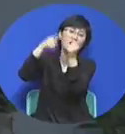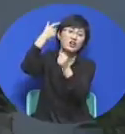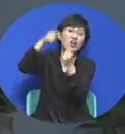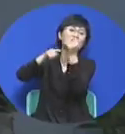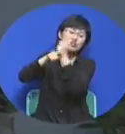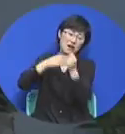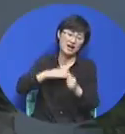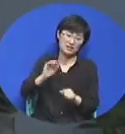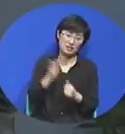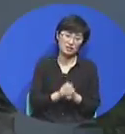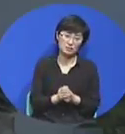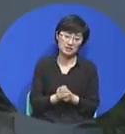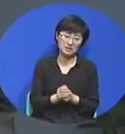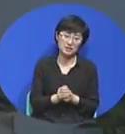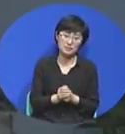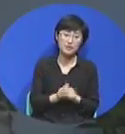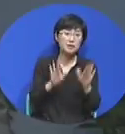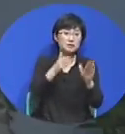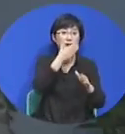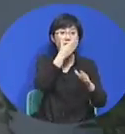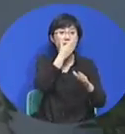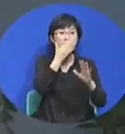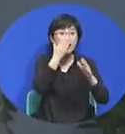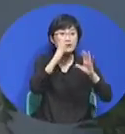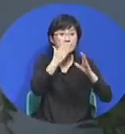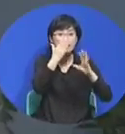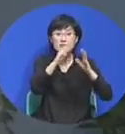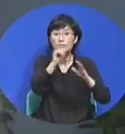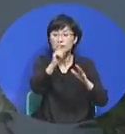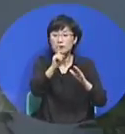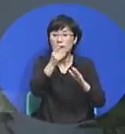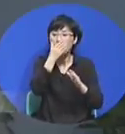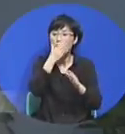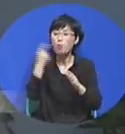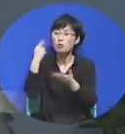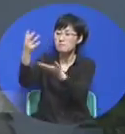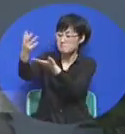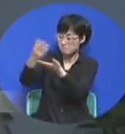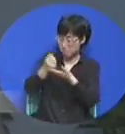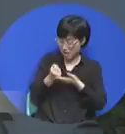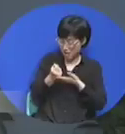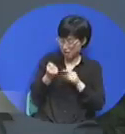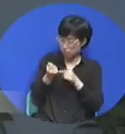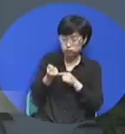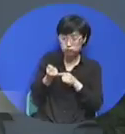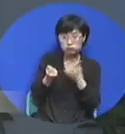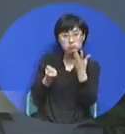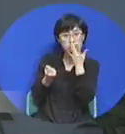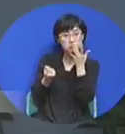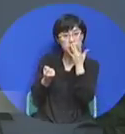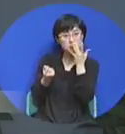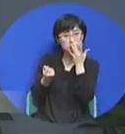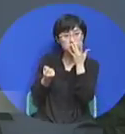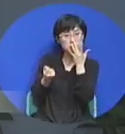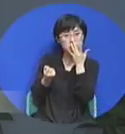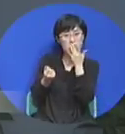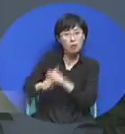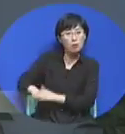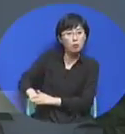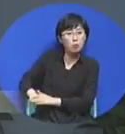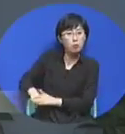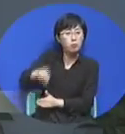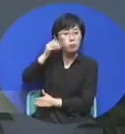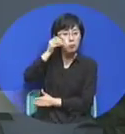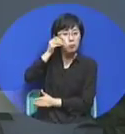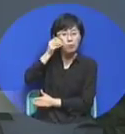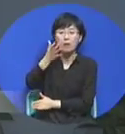가지고 있었습니다만은 복음을 전혀 누리지를 못한 겁니다. The Israelites knew the gospel. They possessed the gospel, but they did not enjoy it at all.